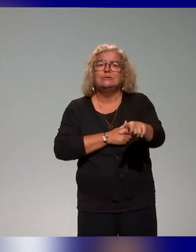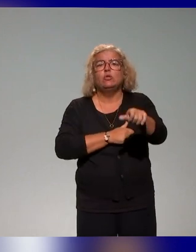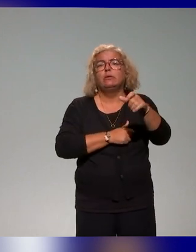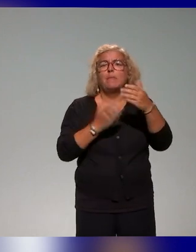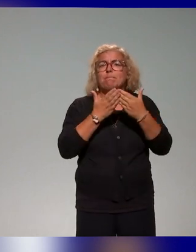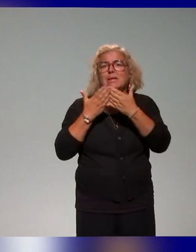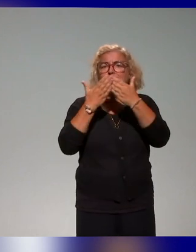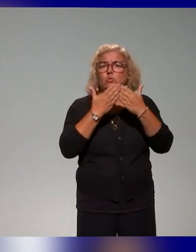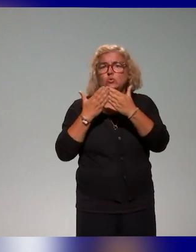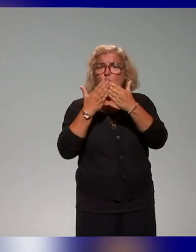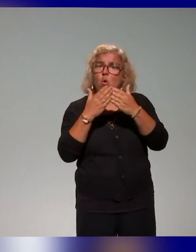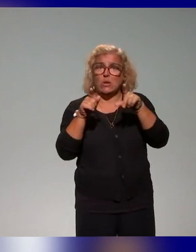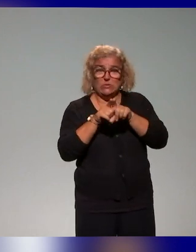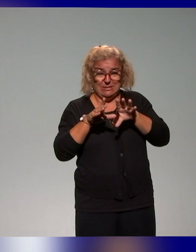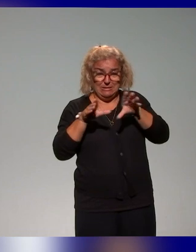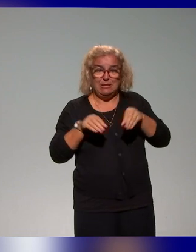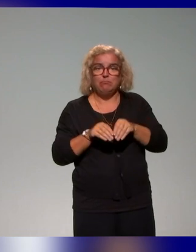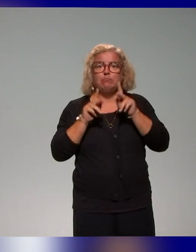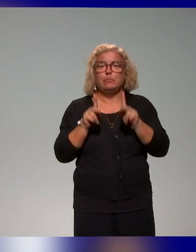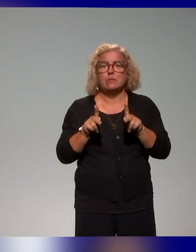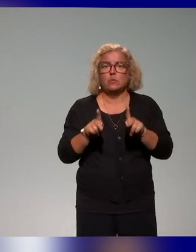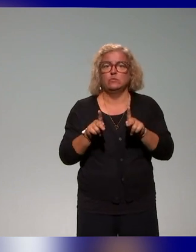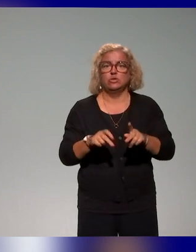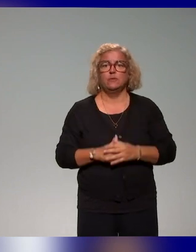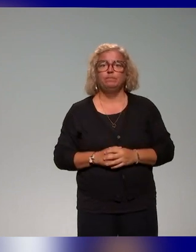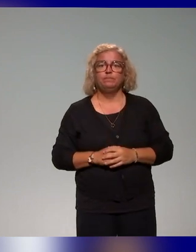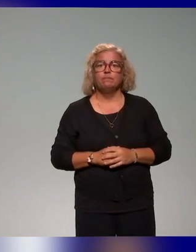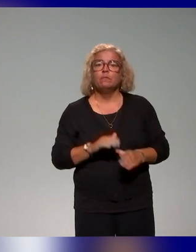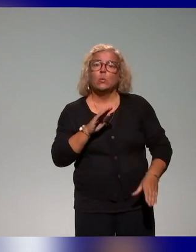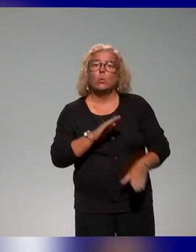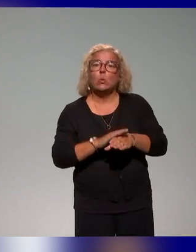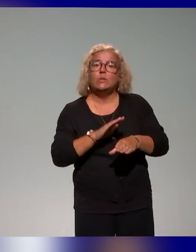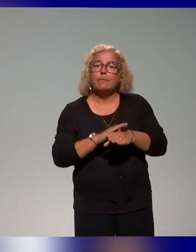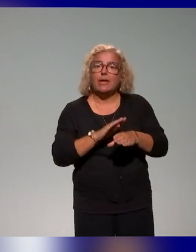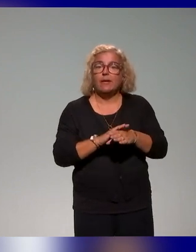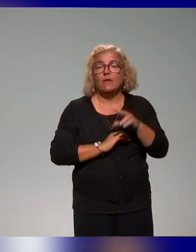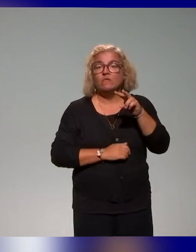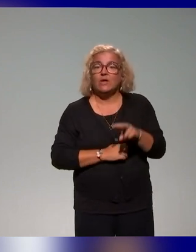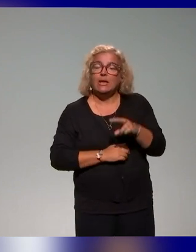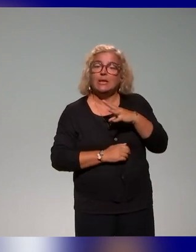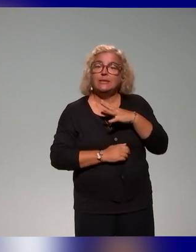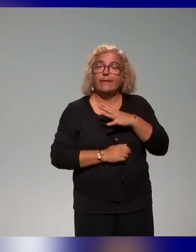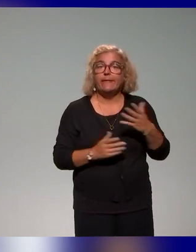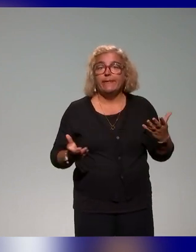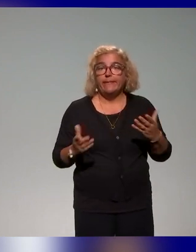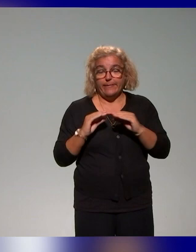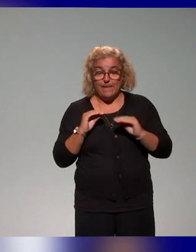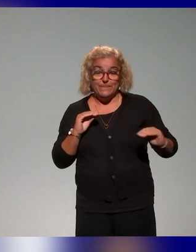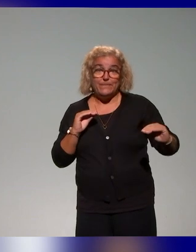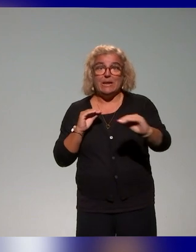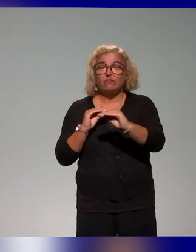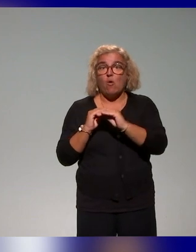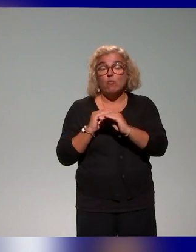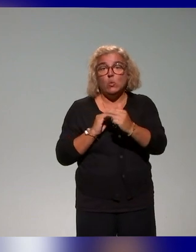l'équipe pédagogique. Donc là, on est vraiment, eh bien, le postulat de départ, c'est vraiment celui de l'usage d'une plateforme